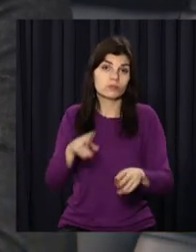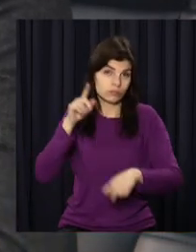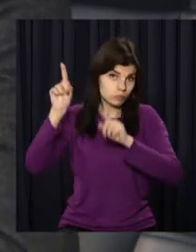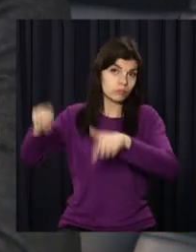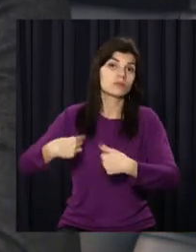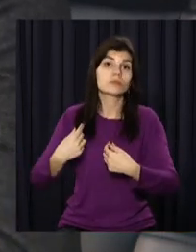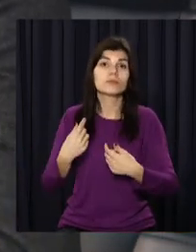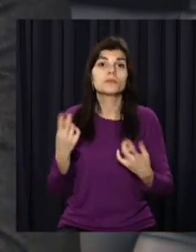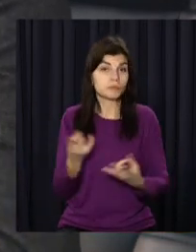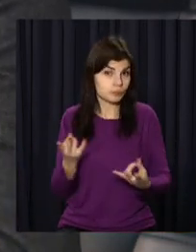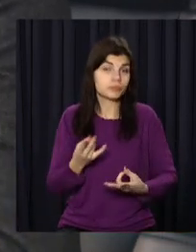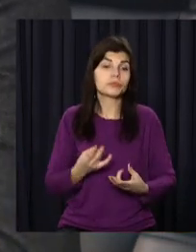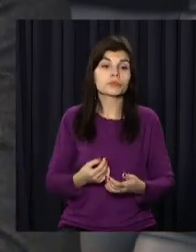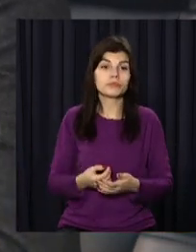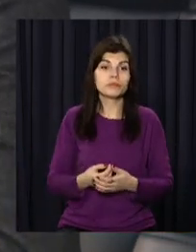цієї аварії.